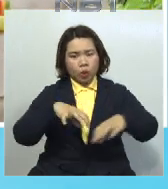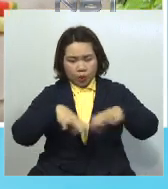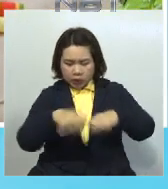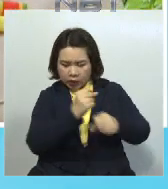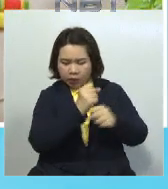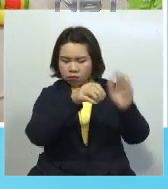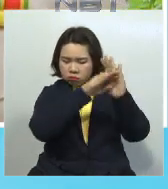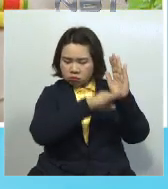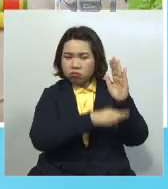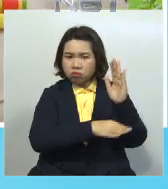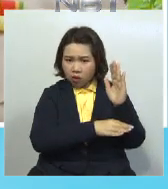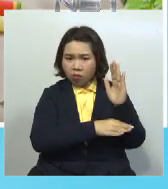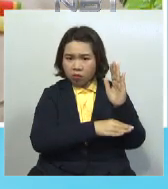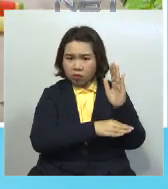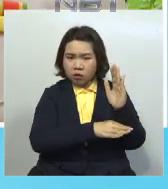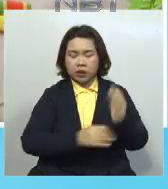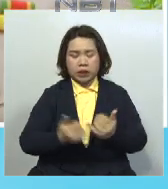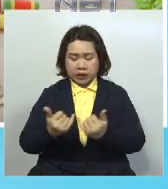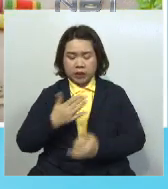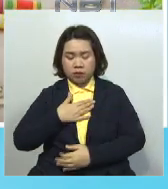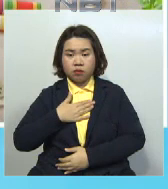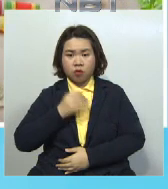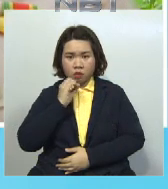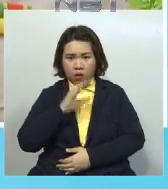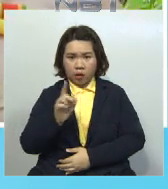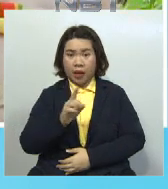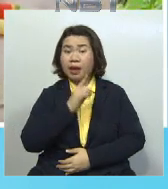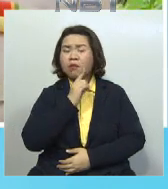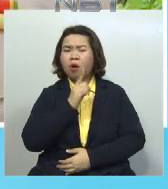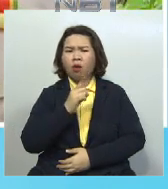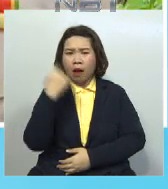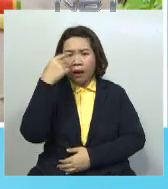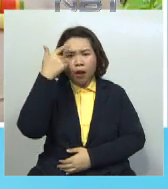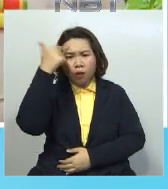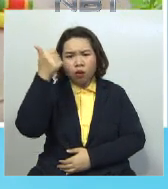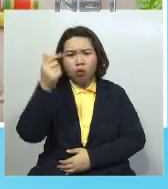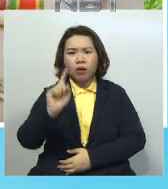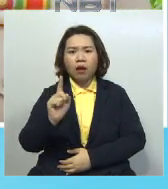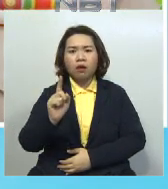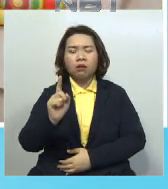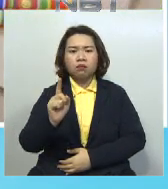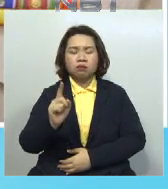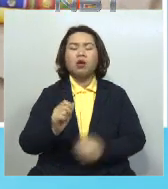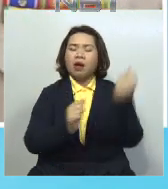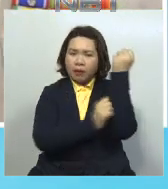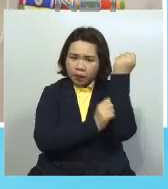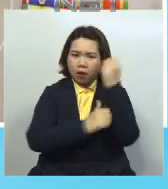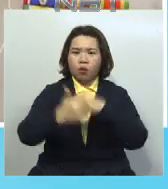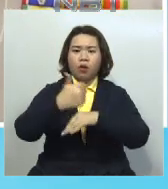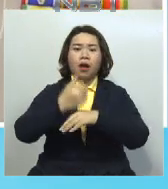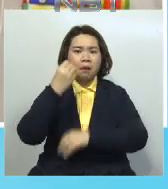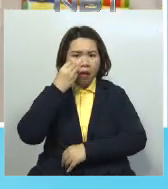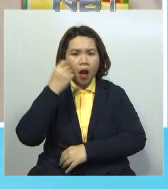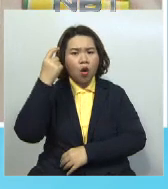ได้นะครับรวมทั้งขณะนี้ผมเรียนอย่างนี้ว่าคนที่จะรู้ดีที่สุดในพื้นที่เนี่ยก็คือกำนันผู้ใหญ่บ้านซึ่